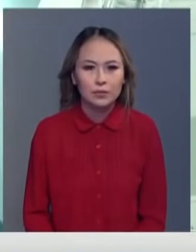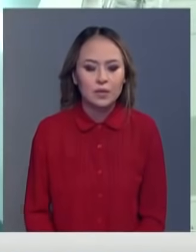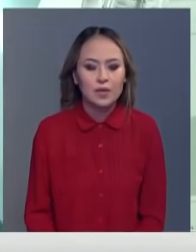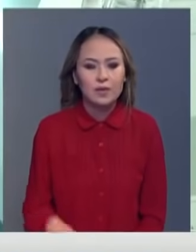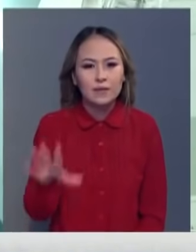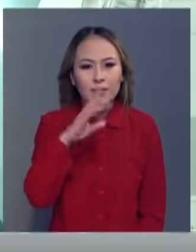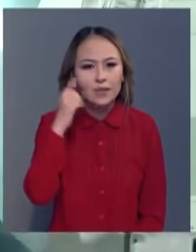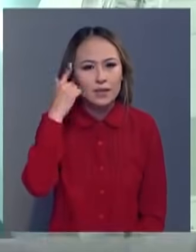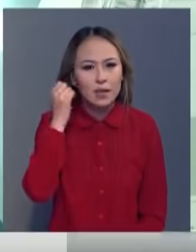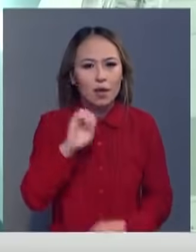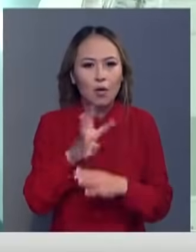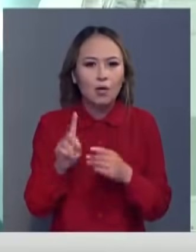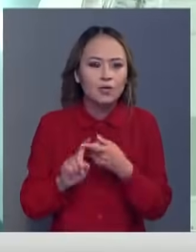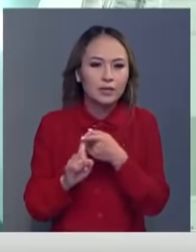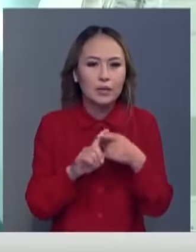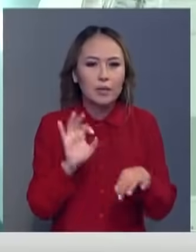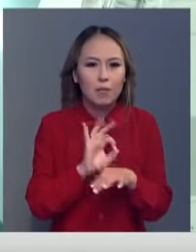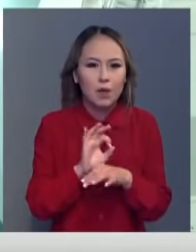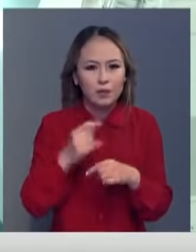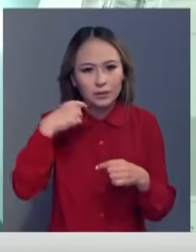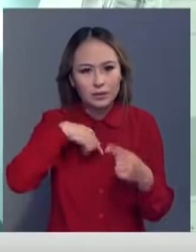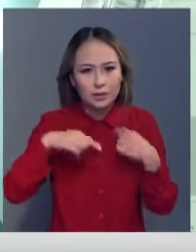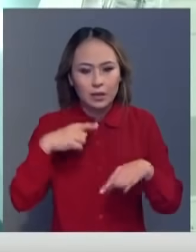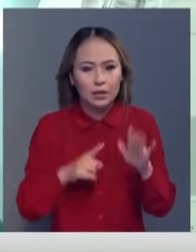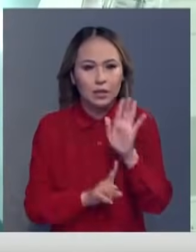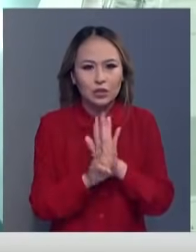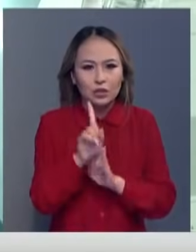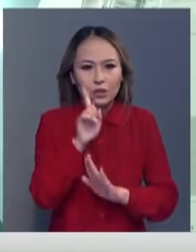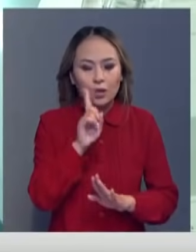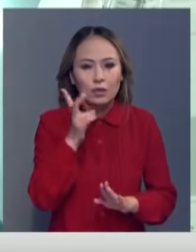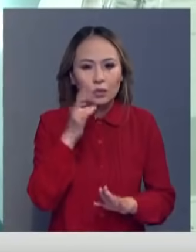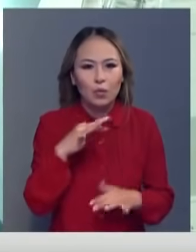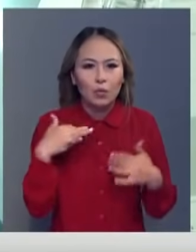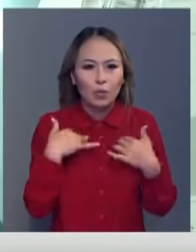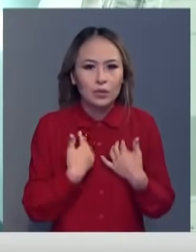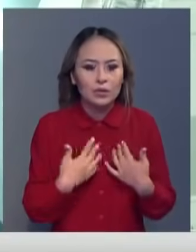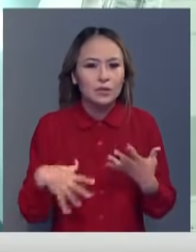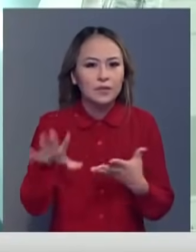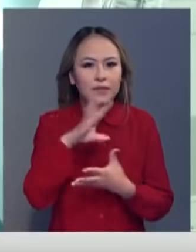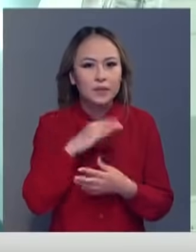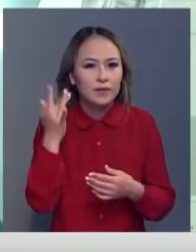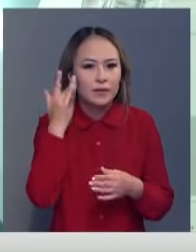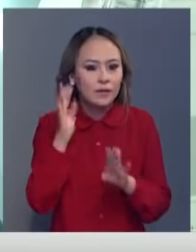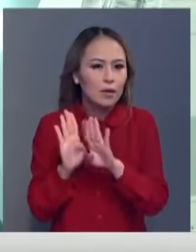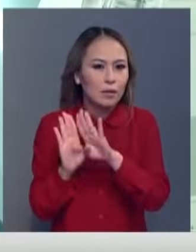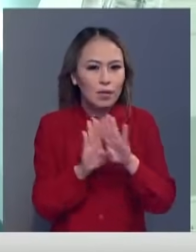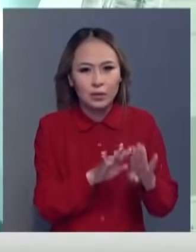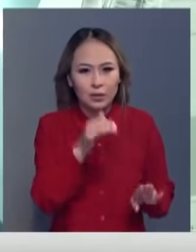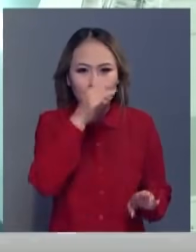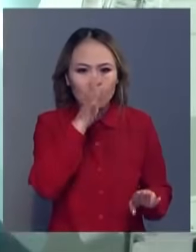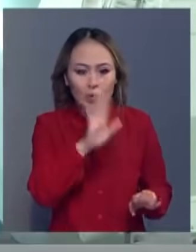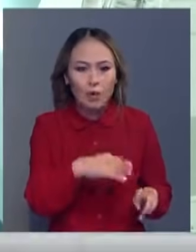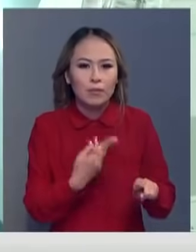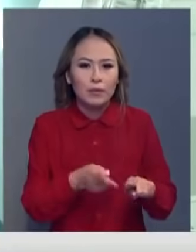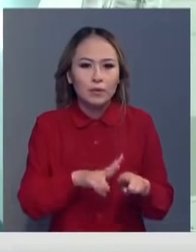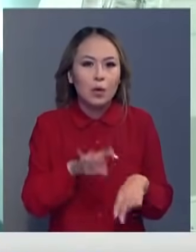Өздеріңіз білетіндей коронавируспен ауырғандардың ағзасында антидене пайда болады. Өкінішке орай, бұл барлық адамда бірдей түзіле бермейді. Сондықтан